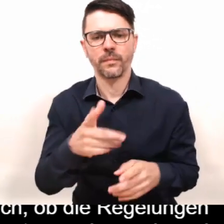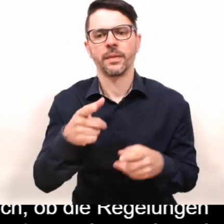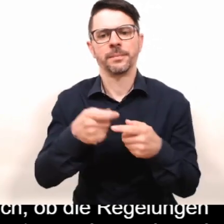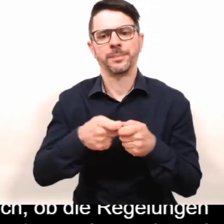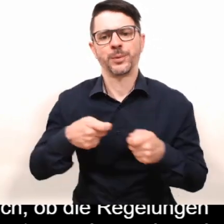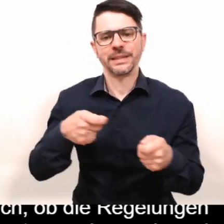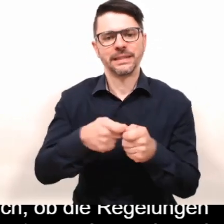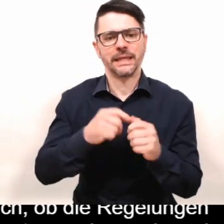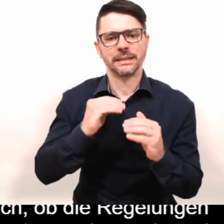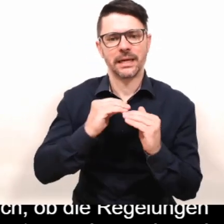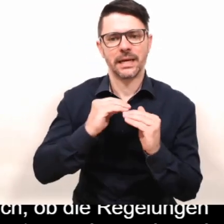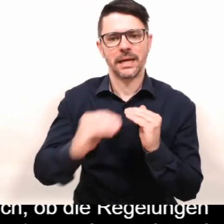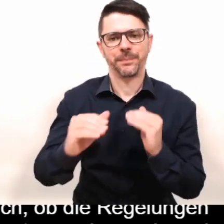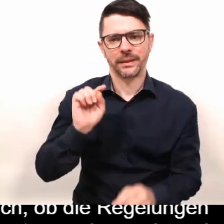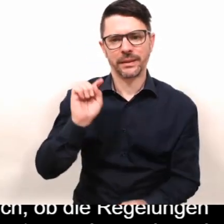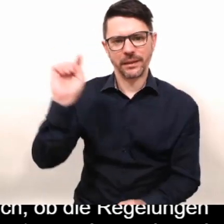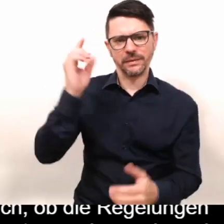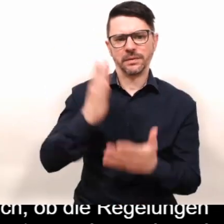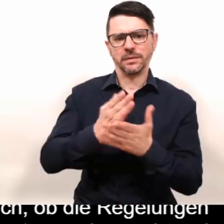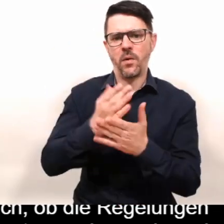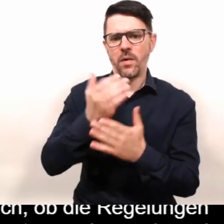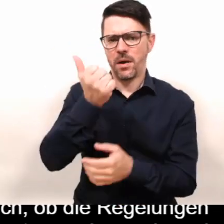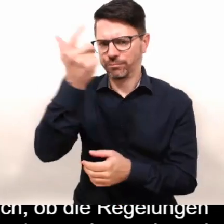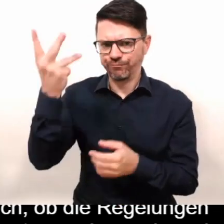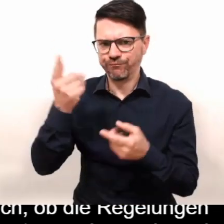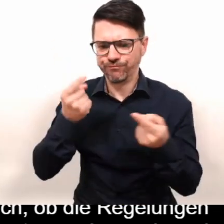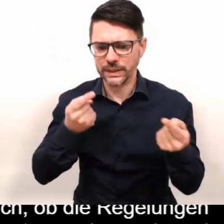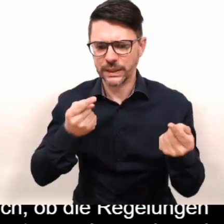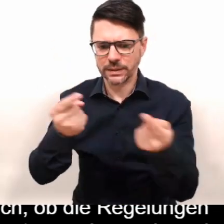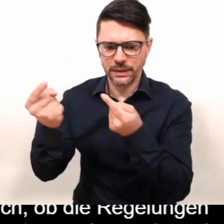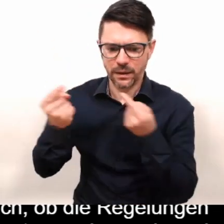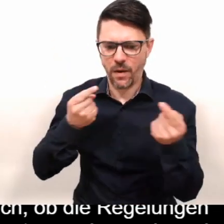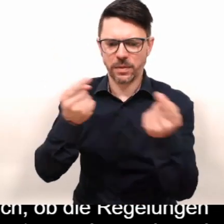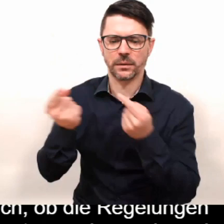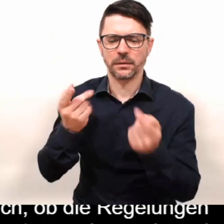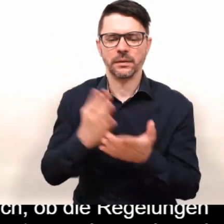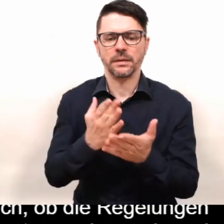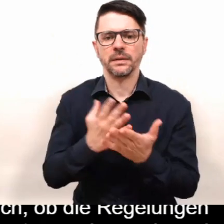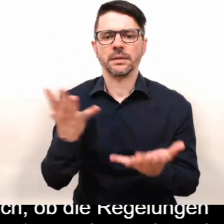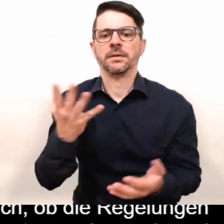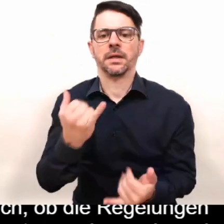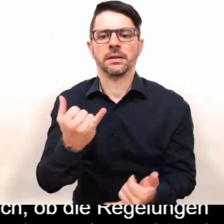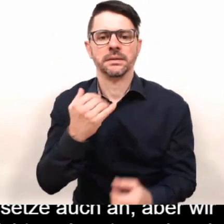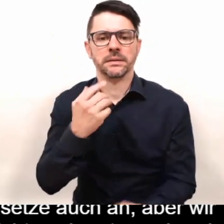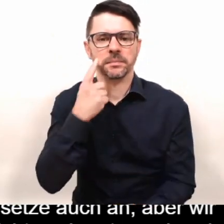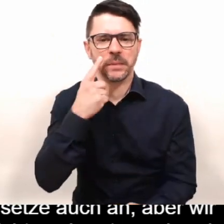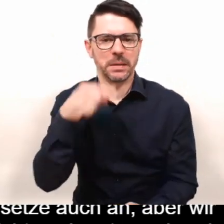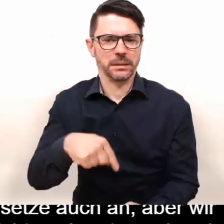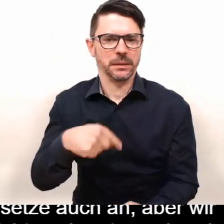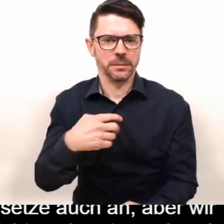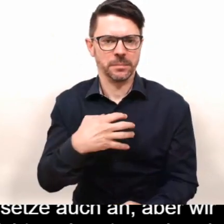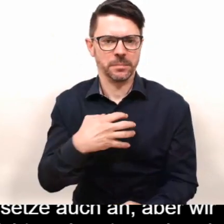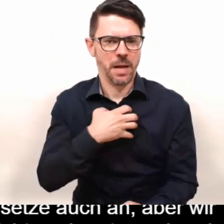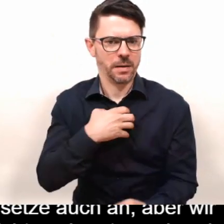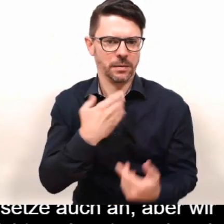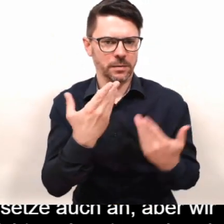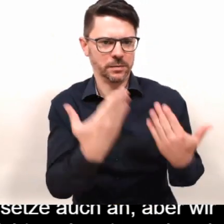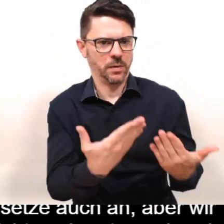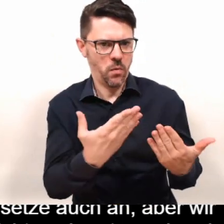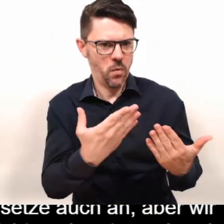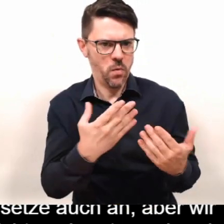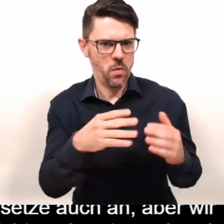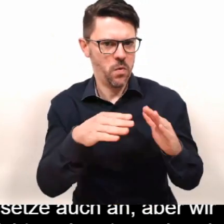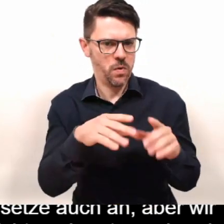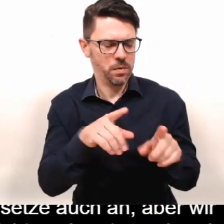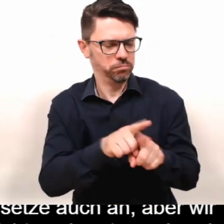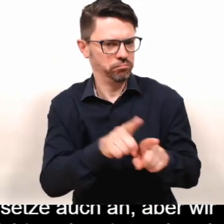Es wird ja auch auf Bundesebene, das haben Sie mitbekommen, überhaupt im Bereich der Grenze einiges diskutiert immer wieder. Aber von daher, momentan gilt es noch